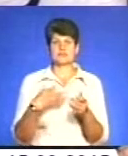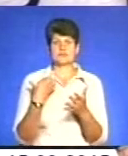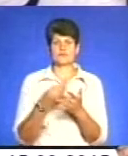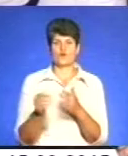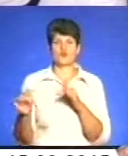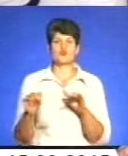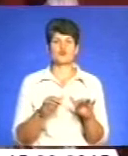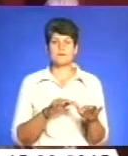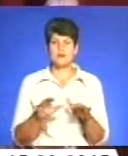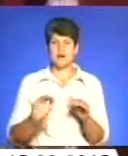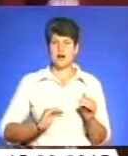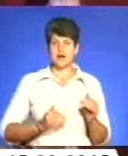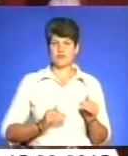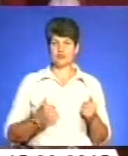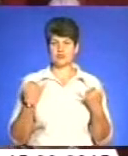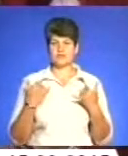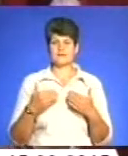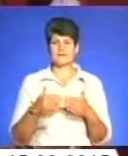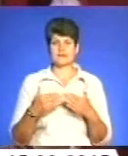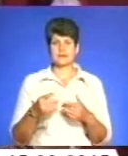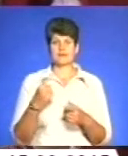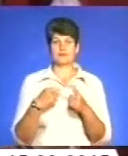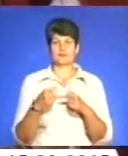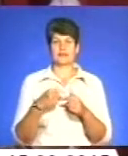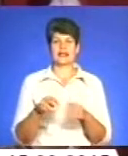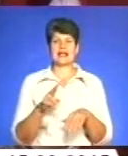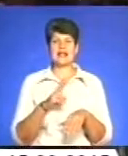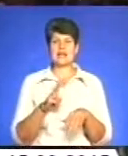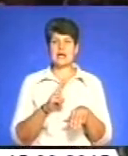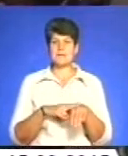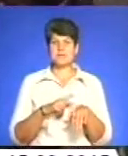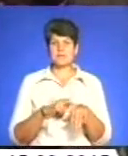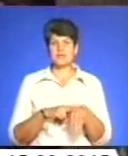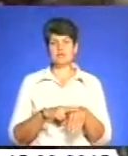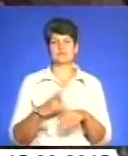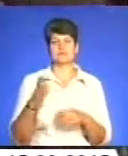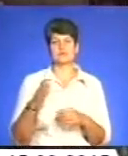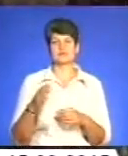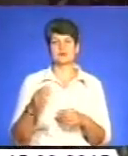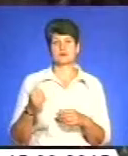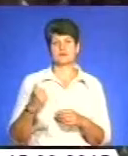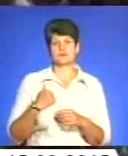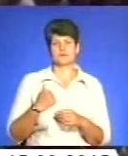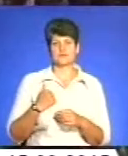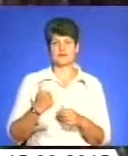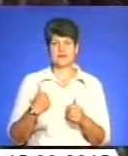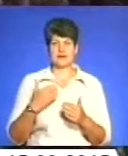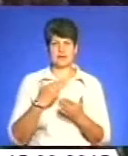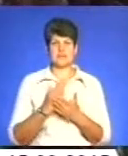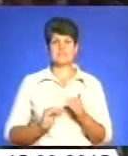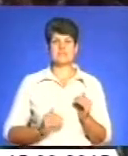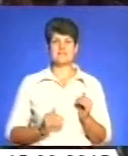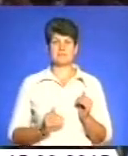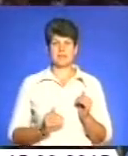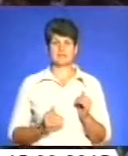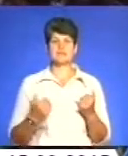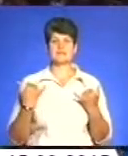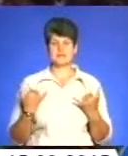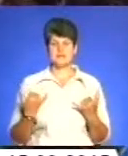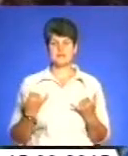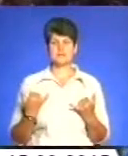справу, і нинішній випускник – демобілізований капітан запасу Збройних сил України. Я став підприємцем зараз